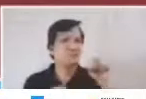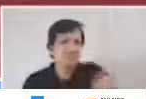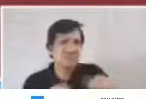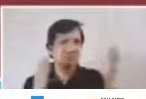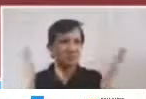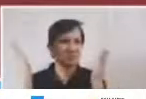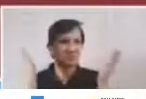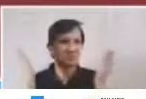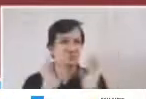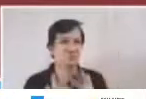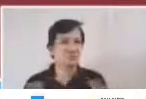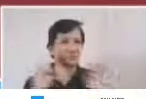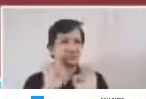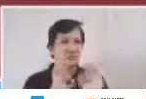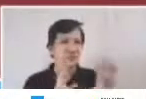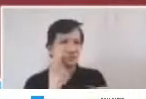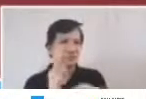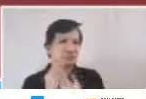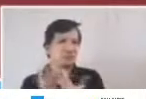Andanar. Good afternoon.